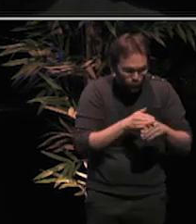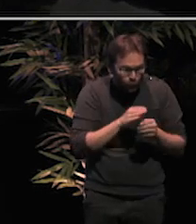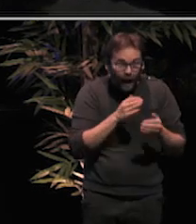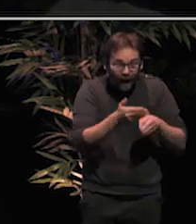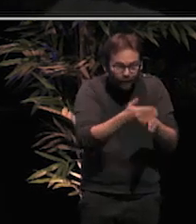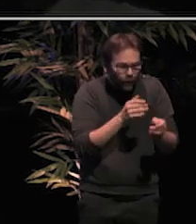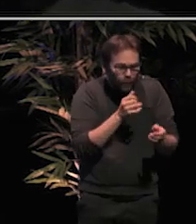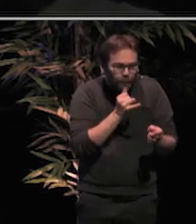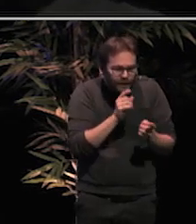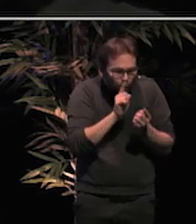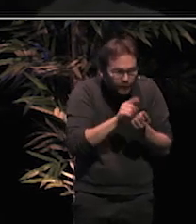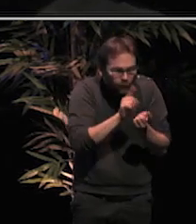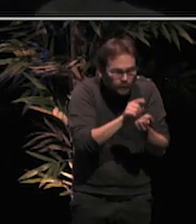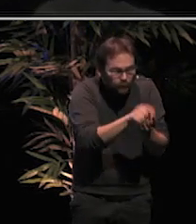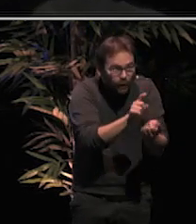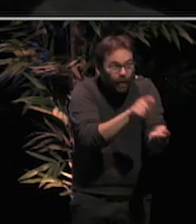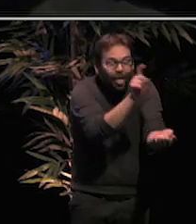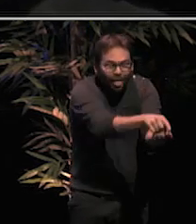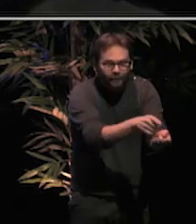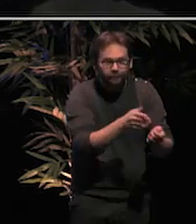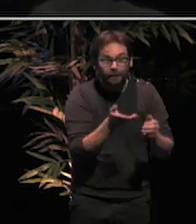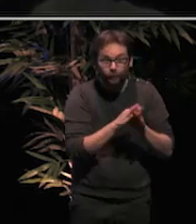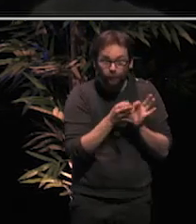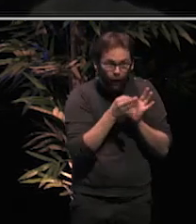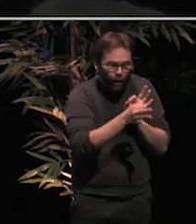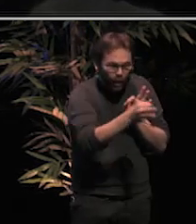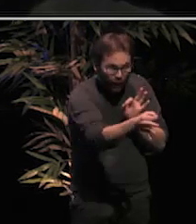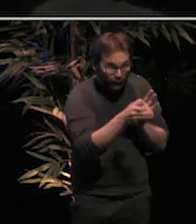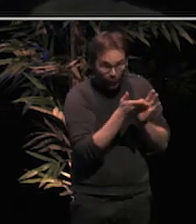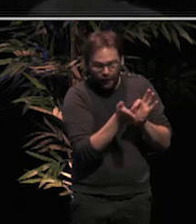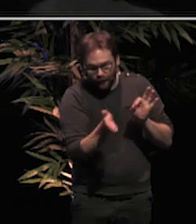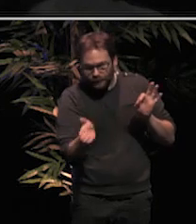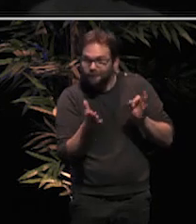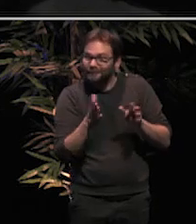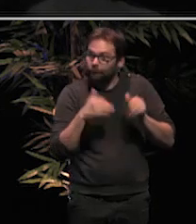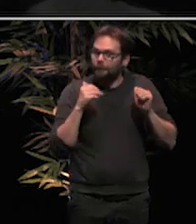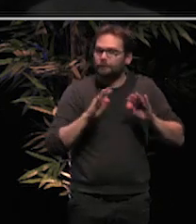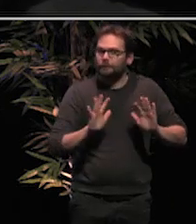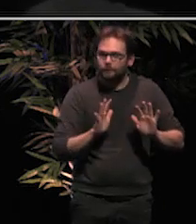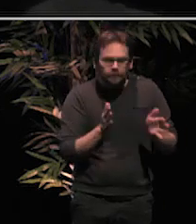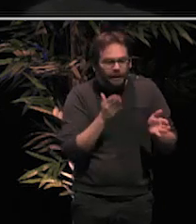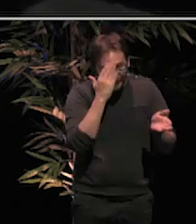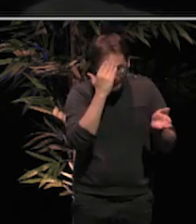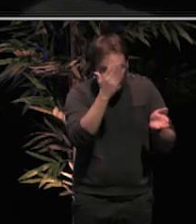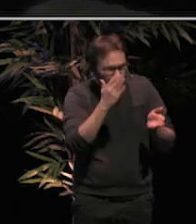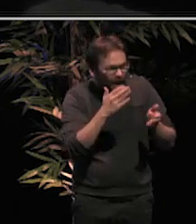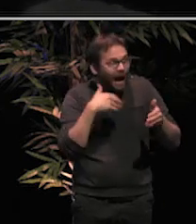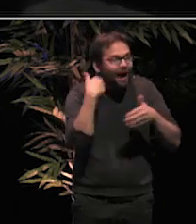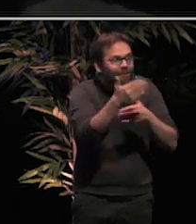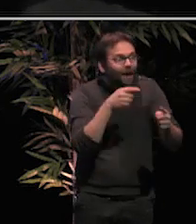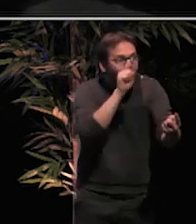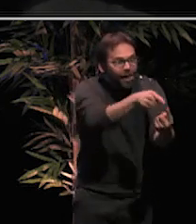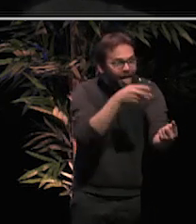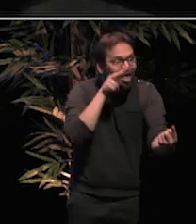micro-objectifs. Et le piège, c'est de sortir de cette ligne de vie ou en tout cas que notre attention soit projetée sur ce qui va venir ou